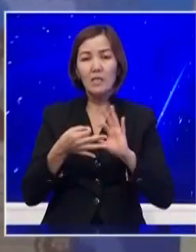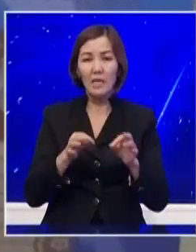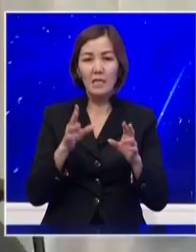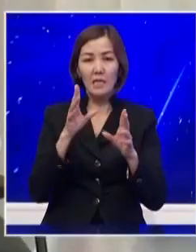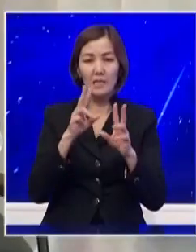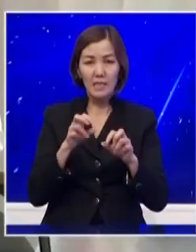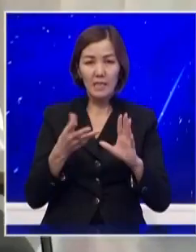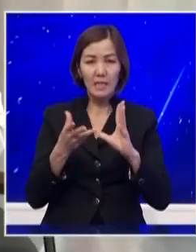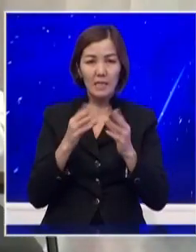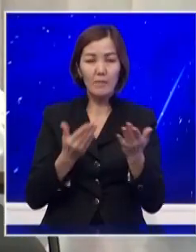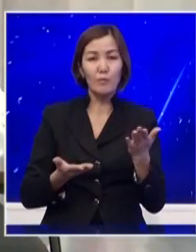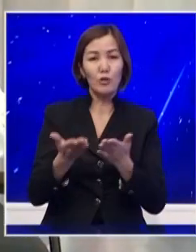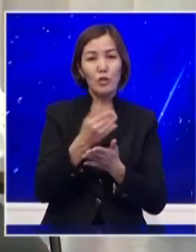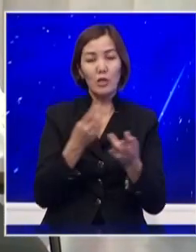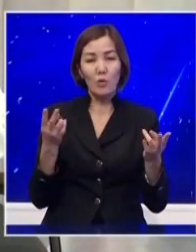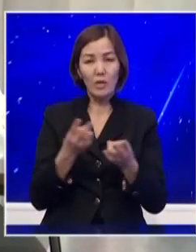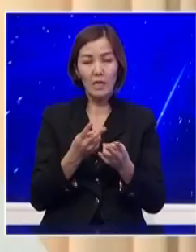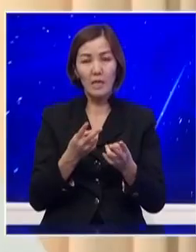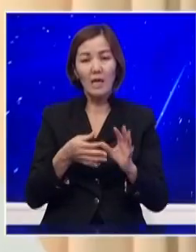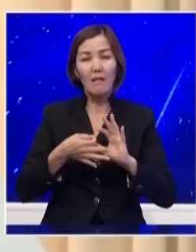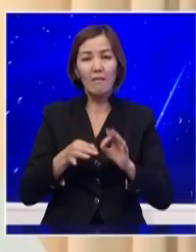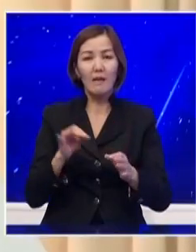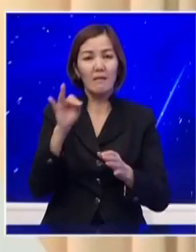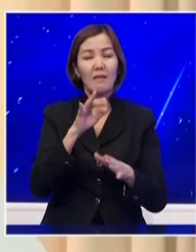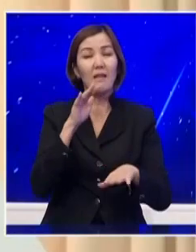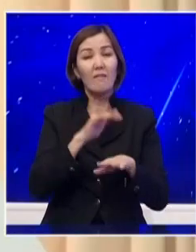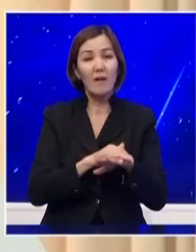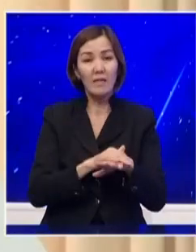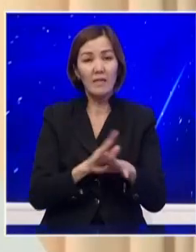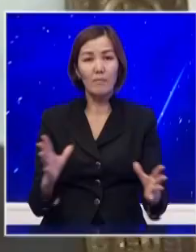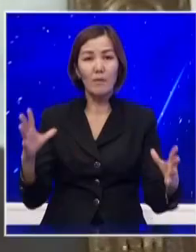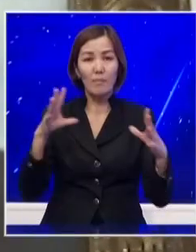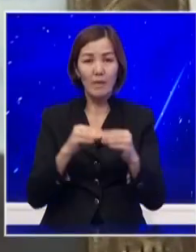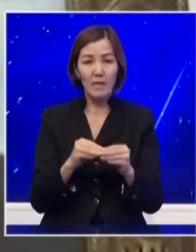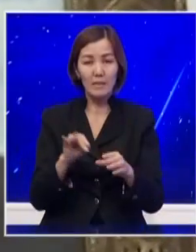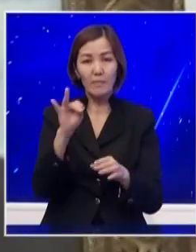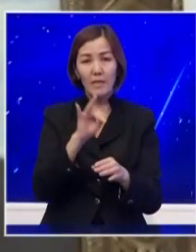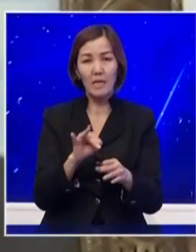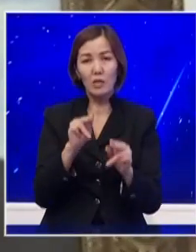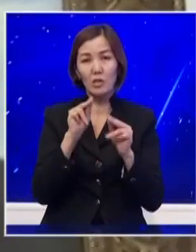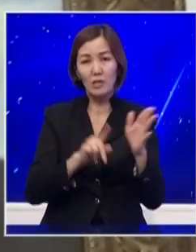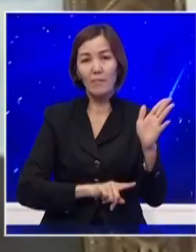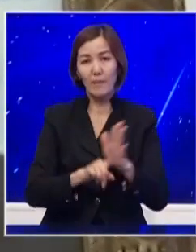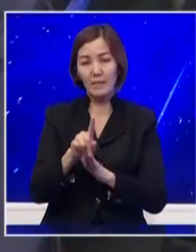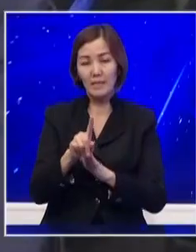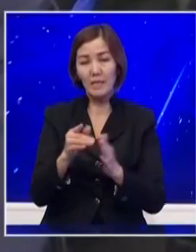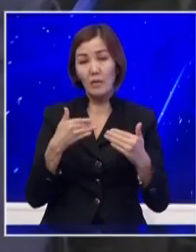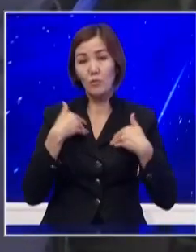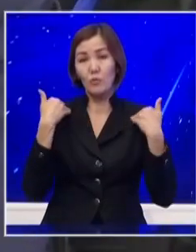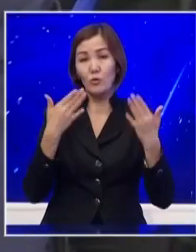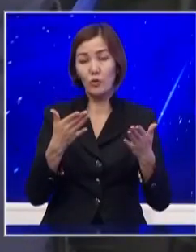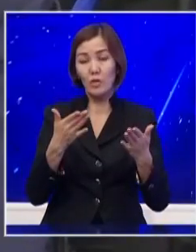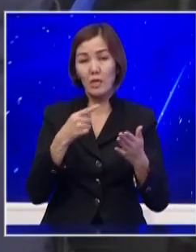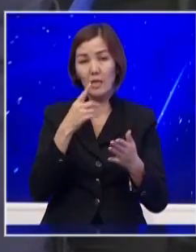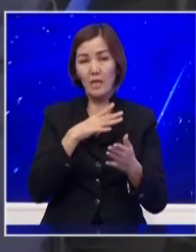тартты. Сондықтан нақты тарихи деректермен бірлестіре қарастыру жағын тарихшылар шындап қолға алса деген